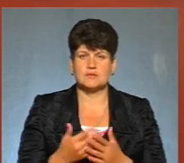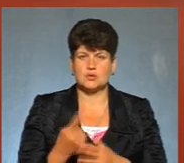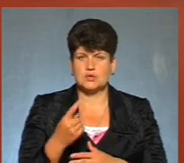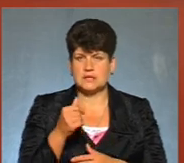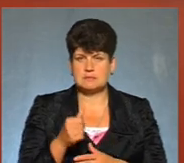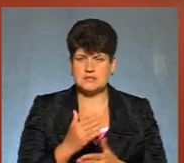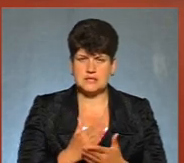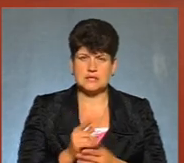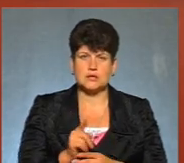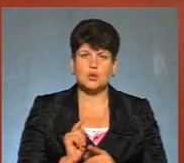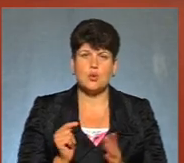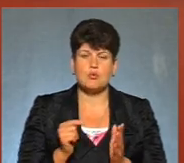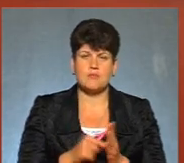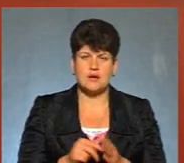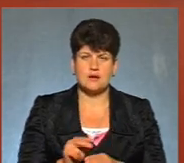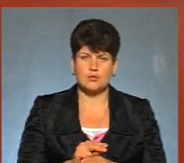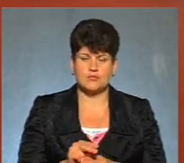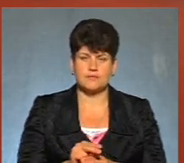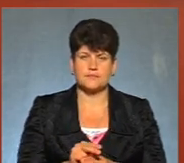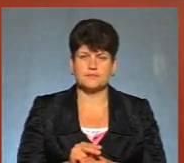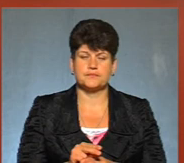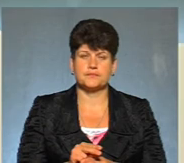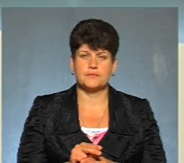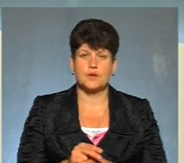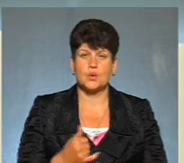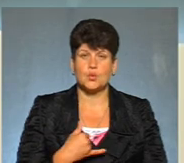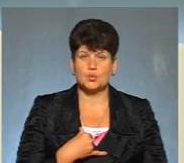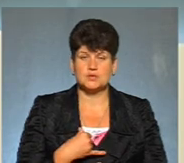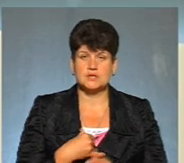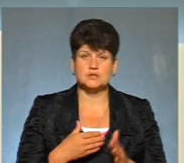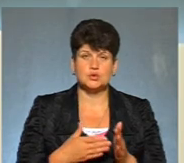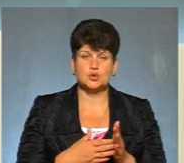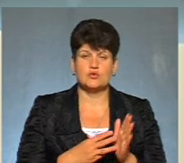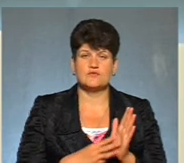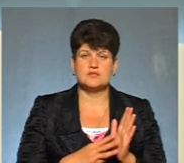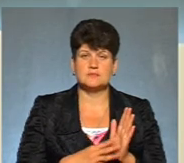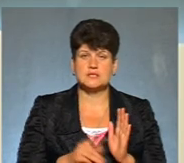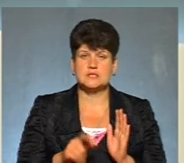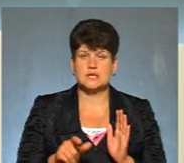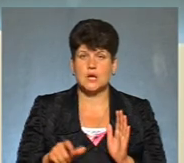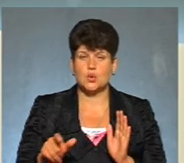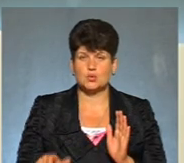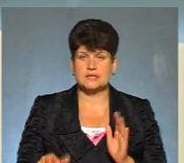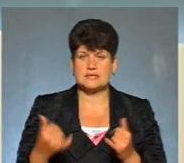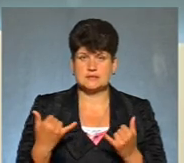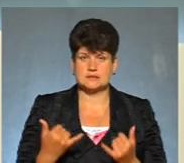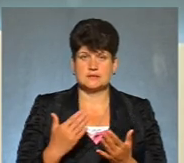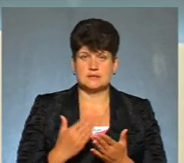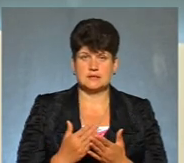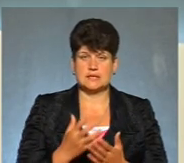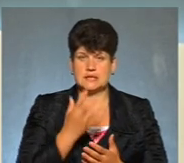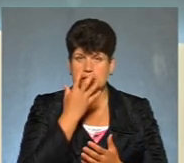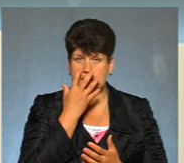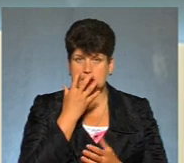тобто тих людей, які потрапляють вже на лікування в лікарні. Ну, у нас до 80 людей знаходяться на